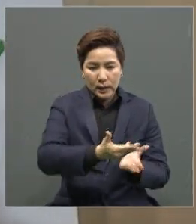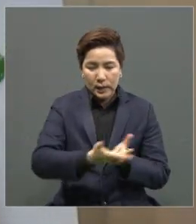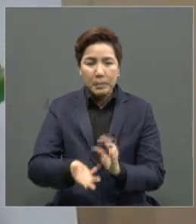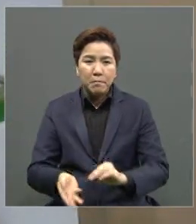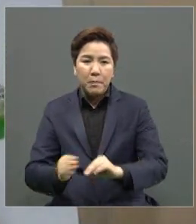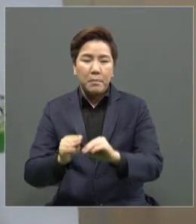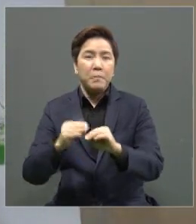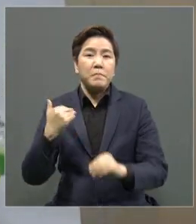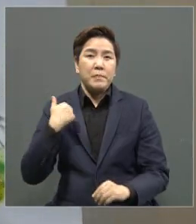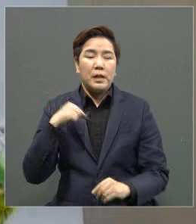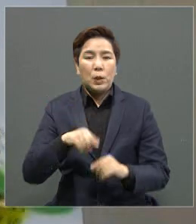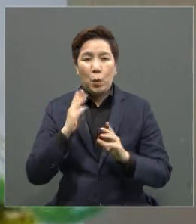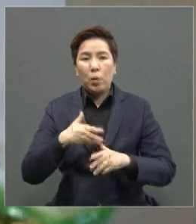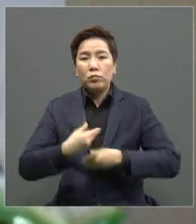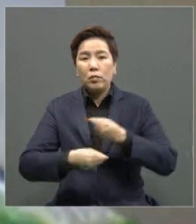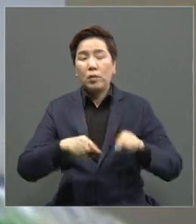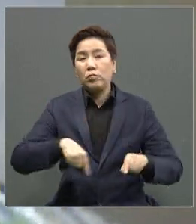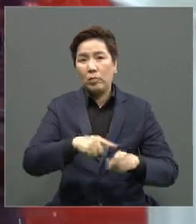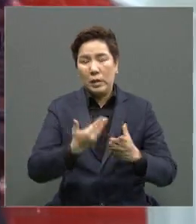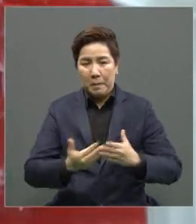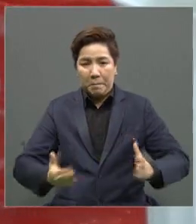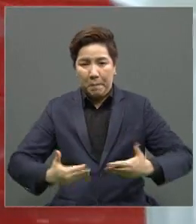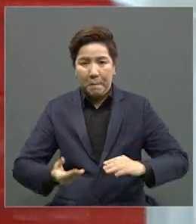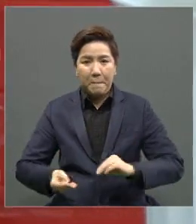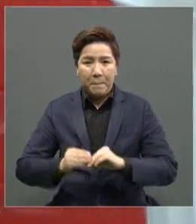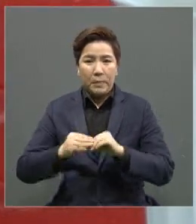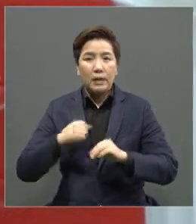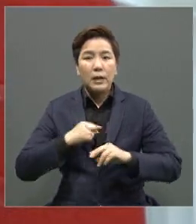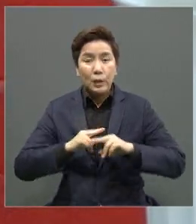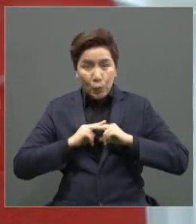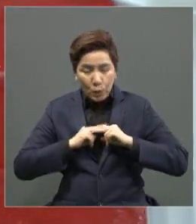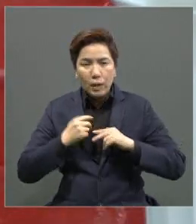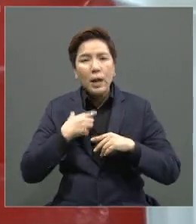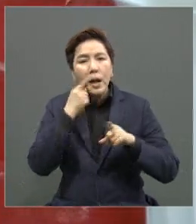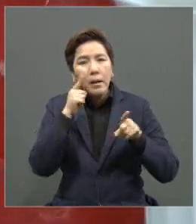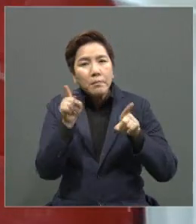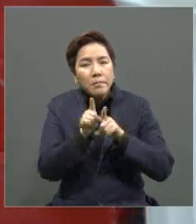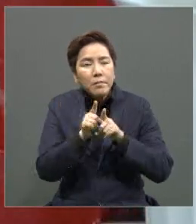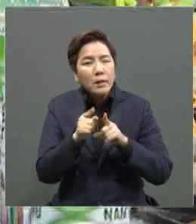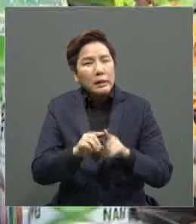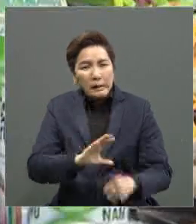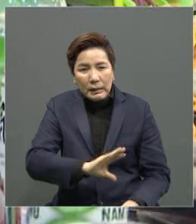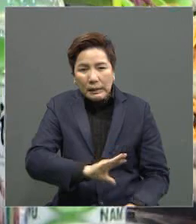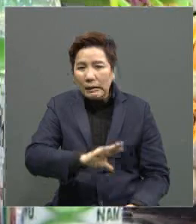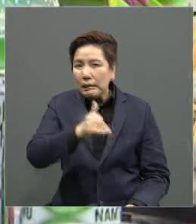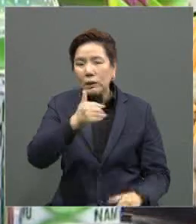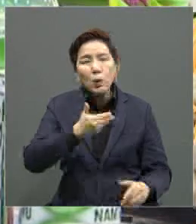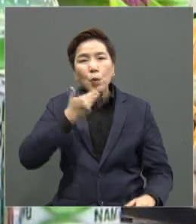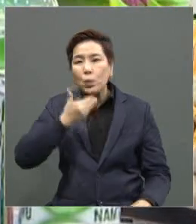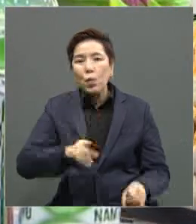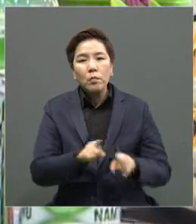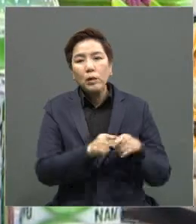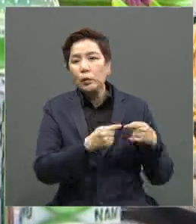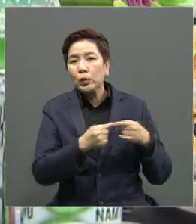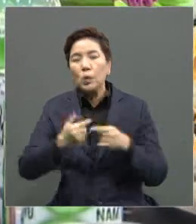ขึ้นทำให้คนในพื้นที่นั้นมีรายได้เพิ่มส่วนตัวอยากให้เศรษฐกิจเหมือนเศรษฐกิจนี้ดีแบบช่วงเหมือนช่วงนี้ไป